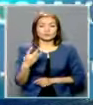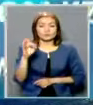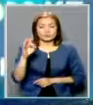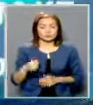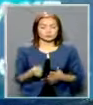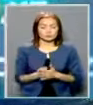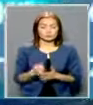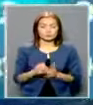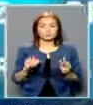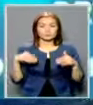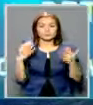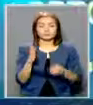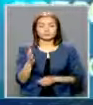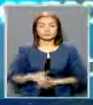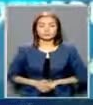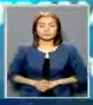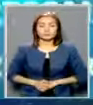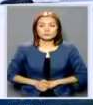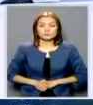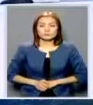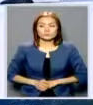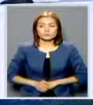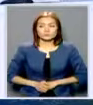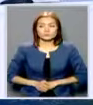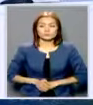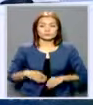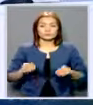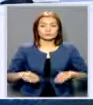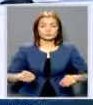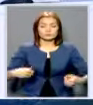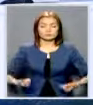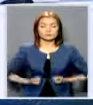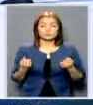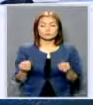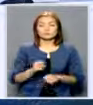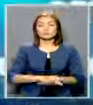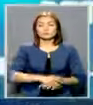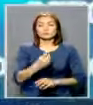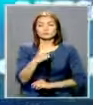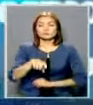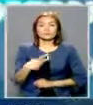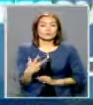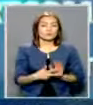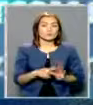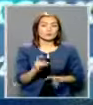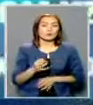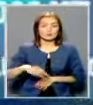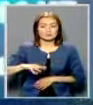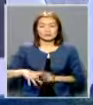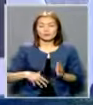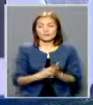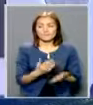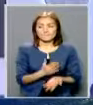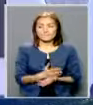81,4%-ға дейін өскенін атап өткен жөн. Биыл тұқым шаруашылығын қолдау мақсатында бюджеттен 11,8 миллиард теңге бөлінді